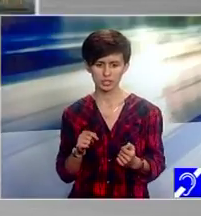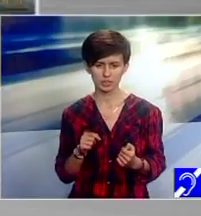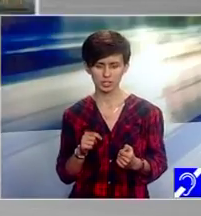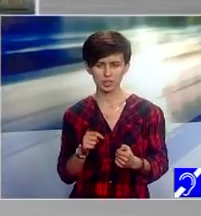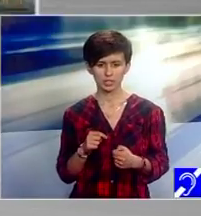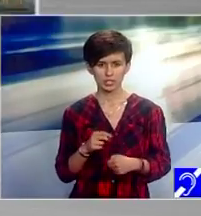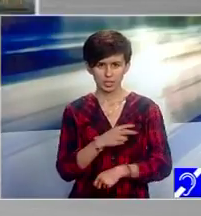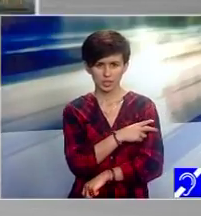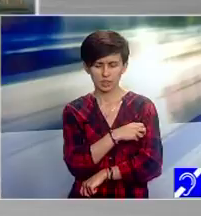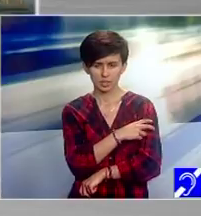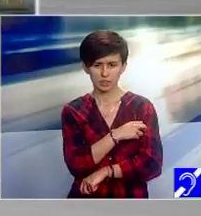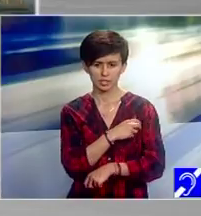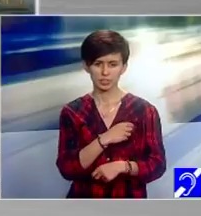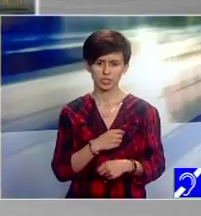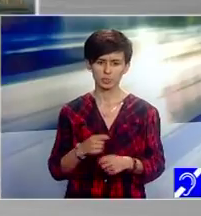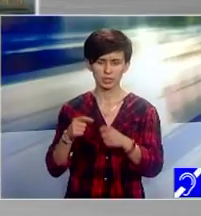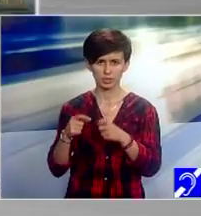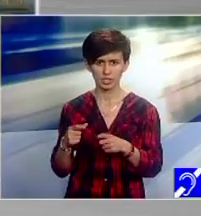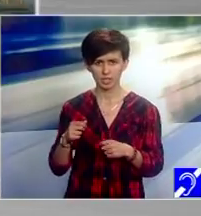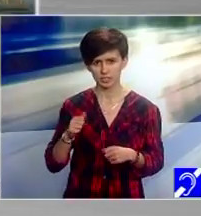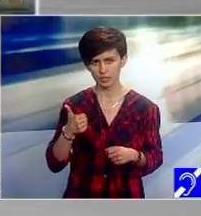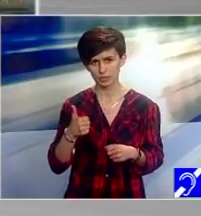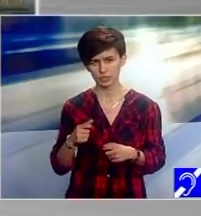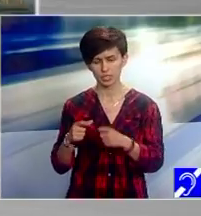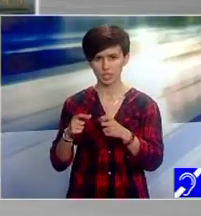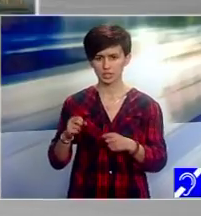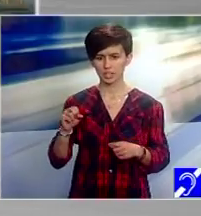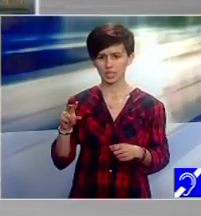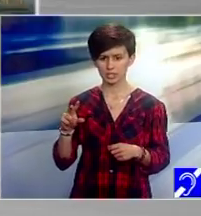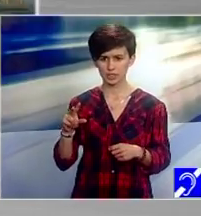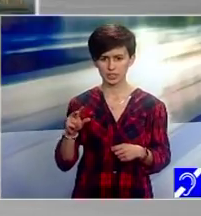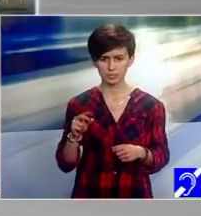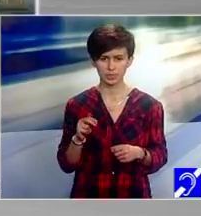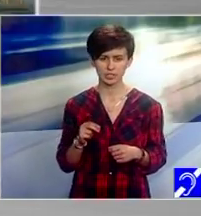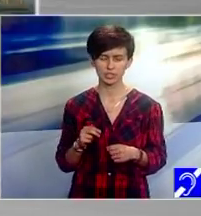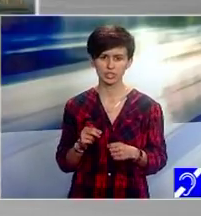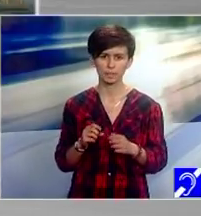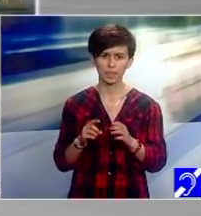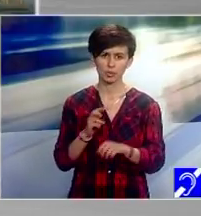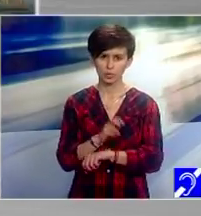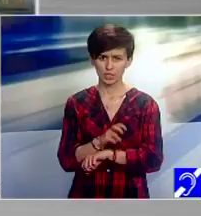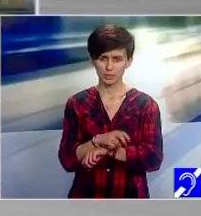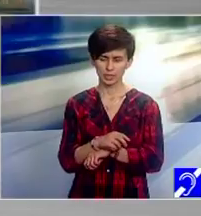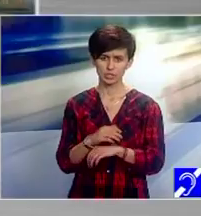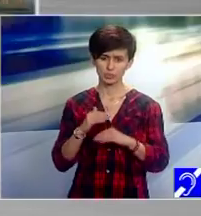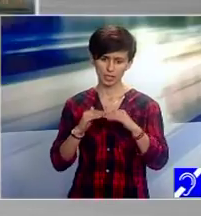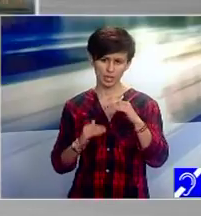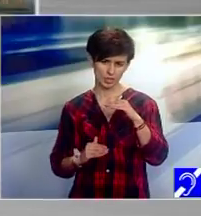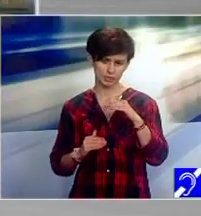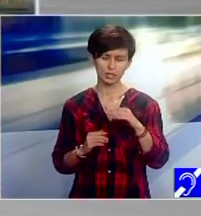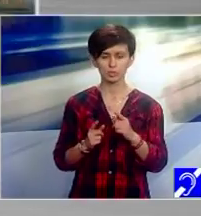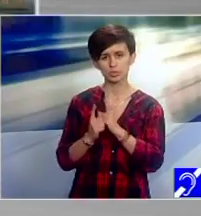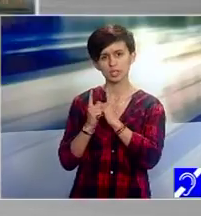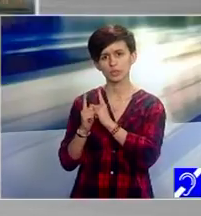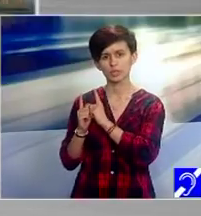liceu, cursul pe clasele a 11 și a 13, frecvență redusă, adică un curs